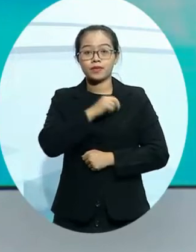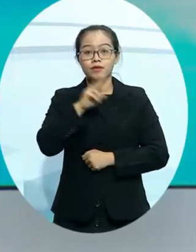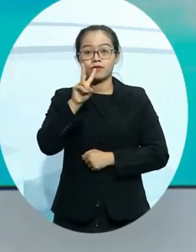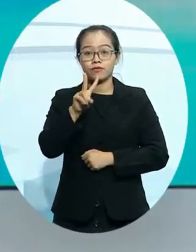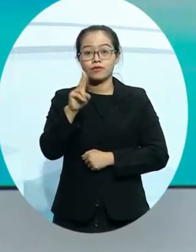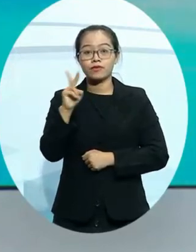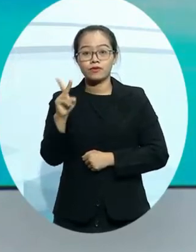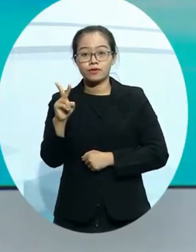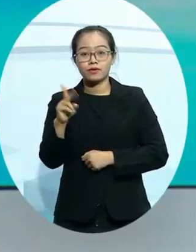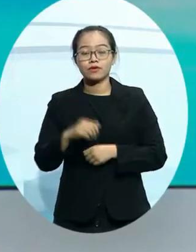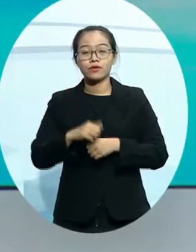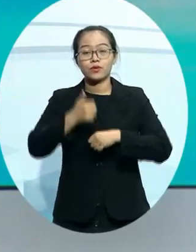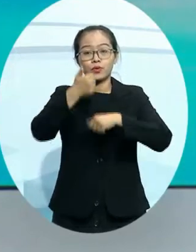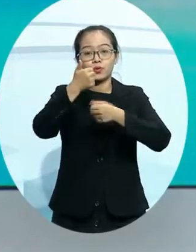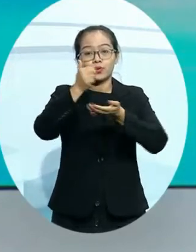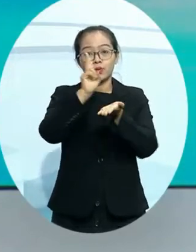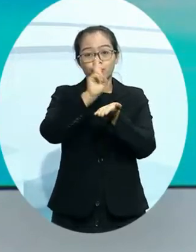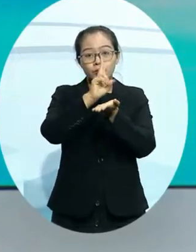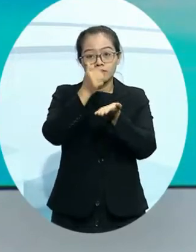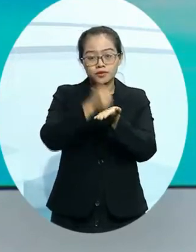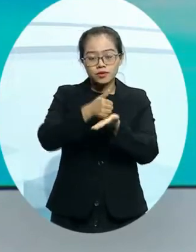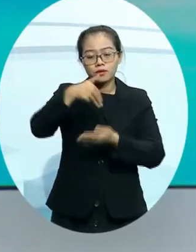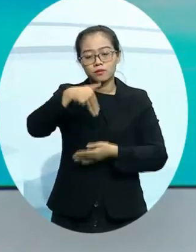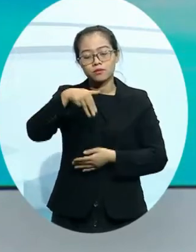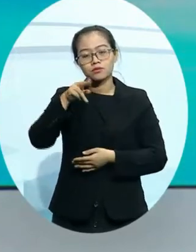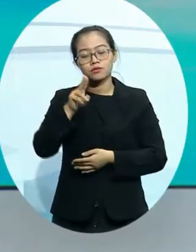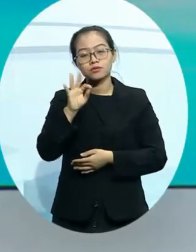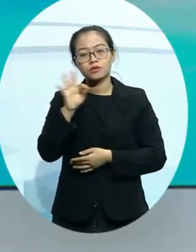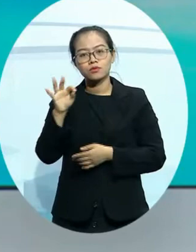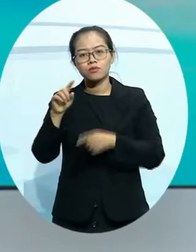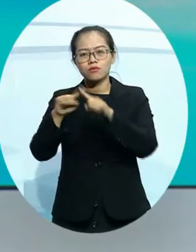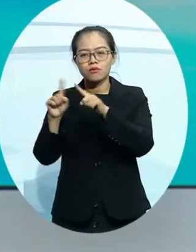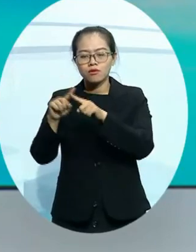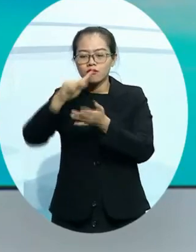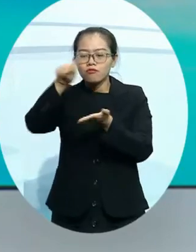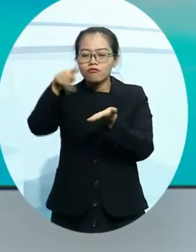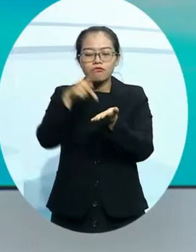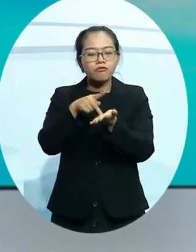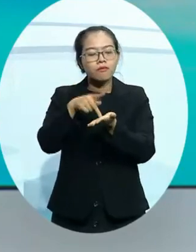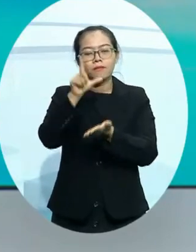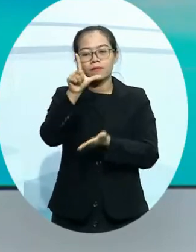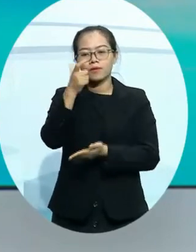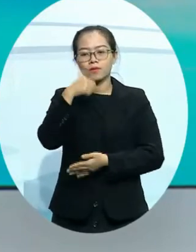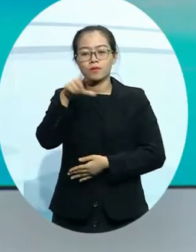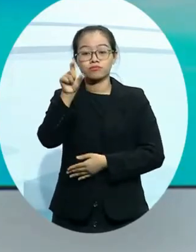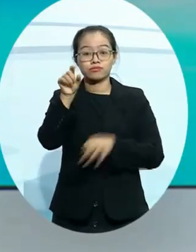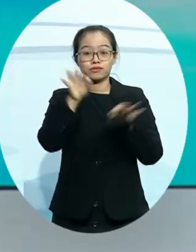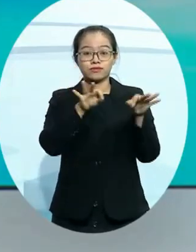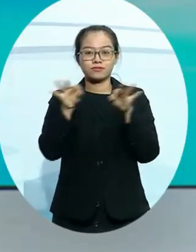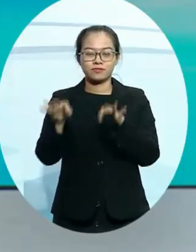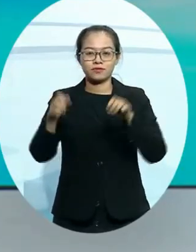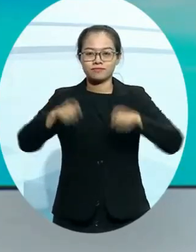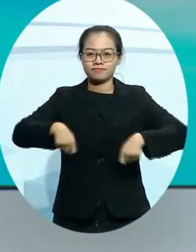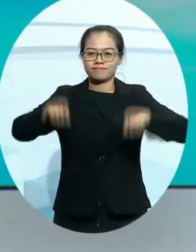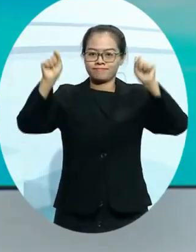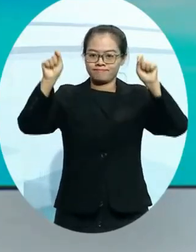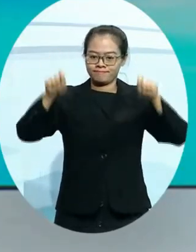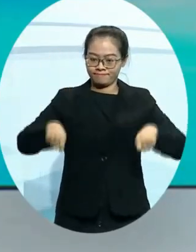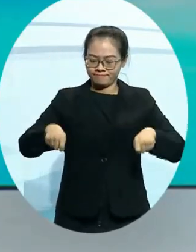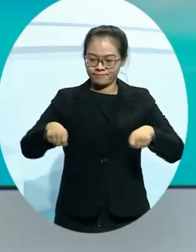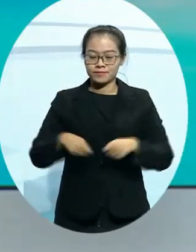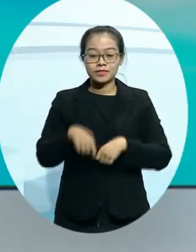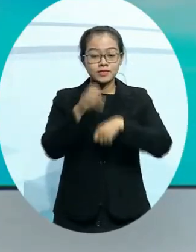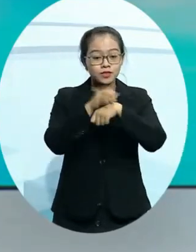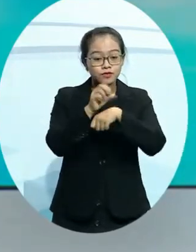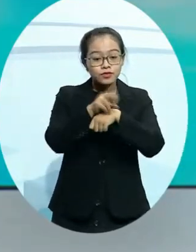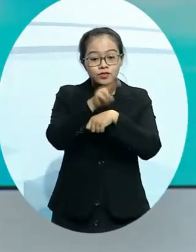ban Nhân dân, Ủy ban Mặt trận Tổ quốc và các tổ chức chính trị xã hội phường 7, quận 10, thành phố Hồ Chí Minh vừa ký kết kế hoạch liên tịch tư vấn chăm